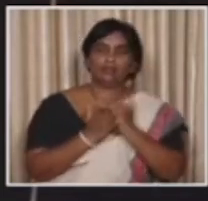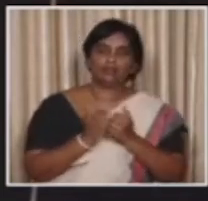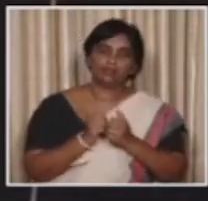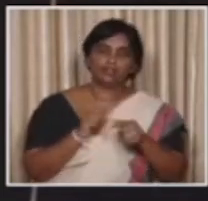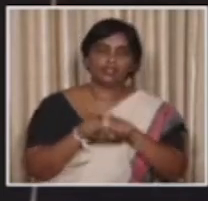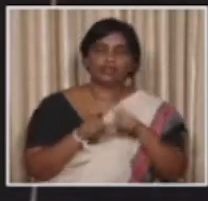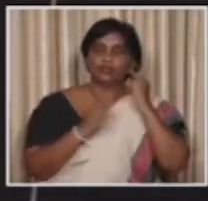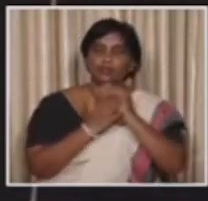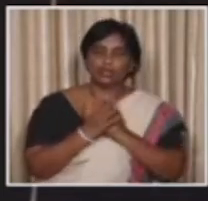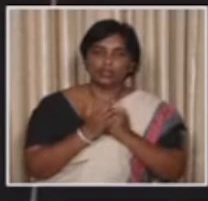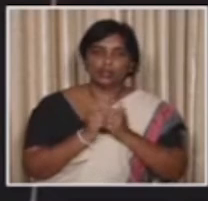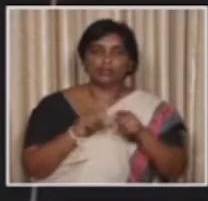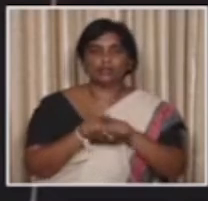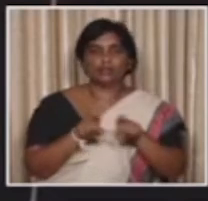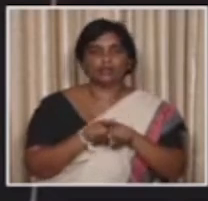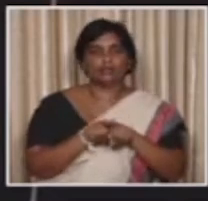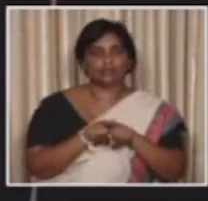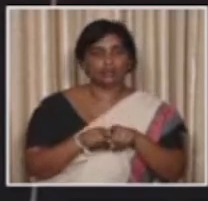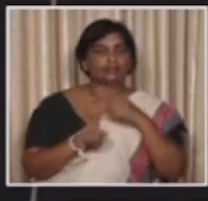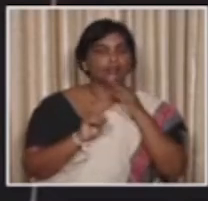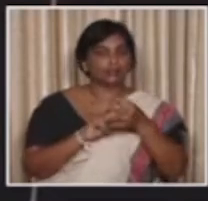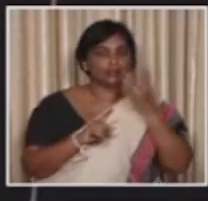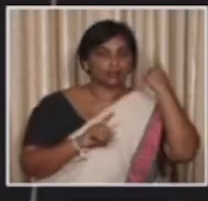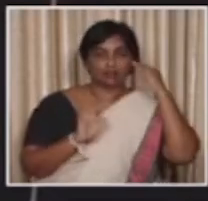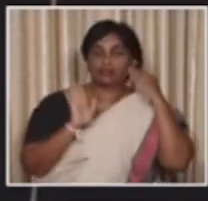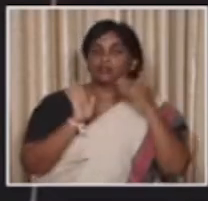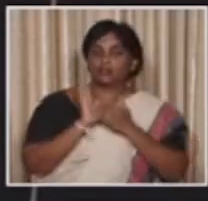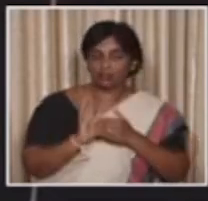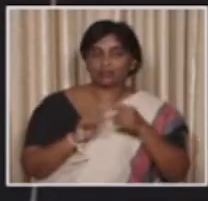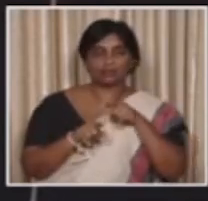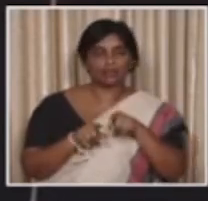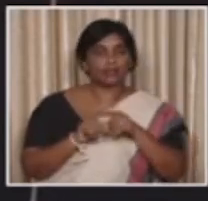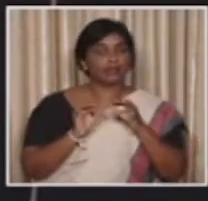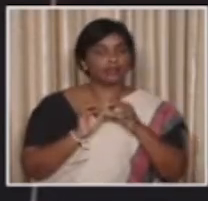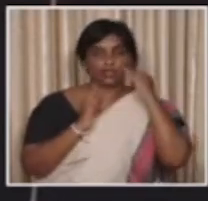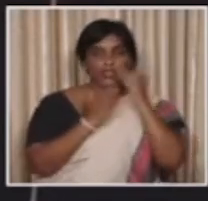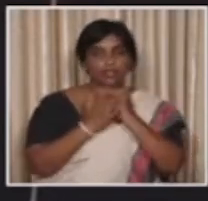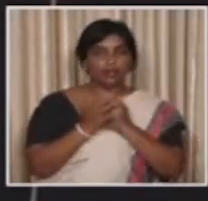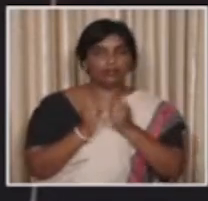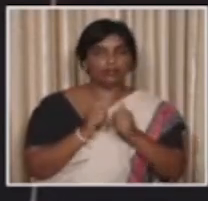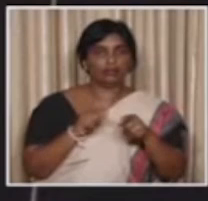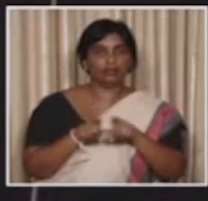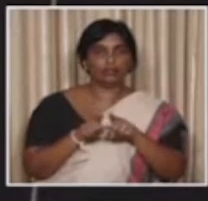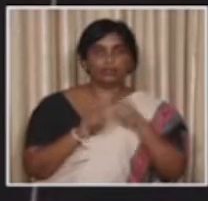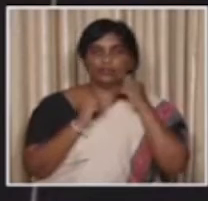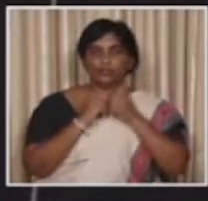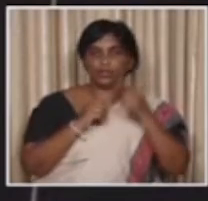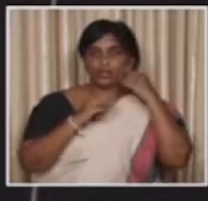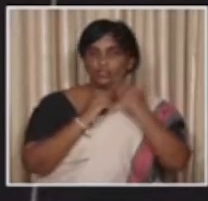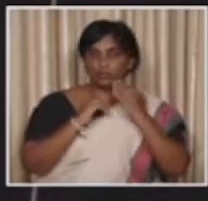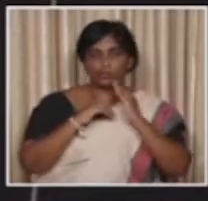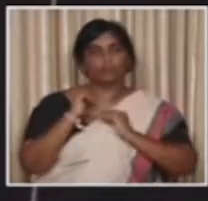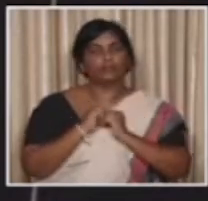බිලියන 1කට වැඩිය ආනයනය කරලා තියෙනවා. ජනාධිපතිතුමනි මම ඊයේ පෙන්නවා එක සමාගමක් බිලියන 1කමාරක සීනි ගෙනල්ලා තියෙනවා. බිලියන